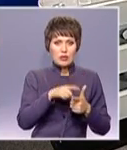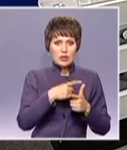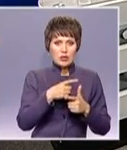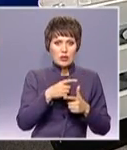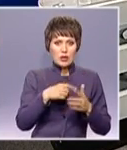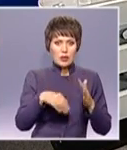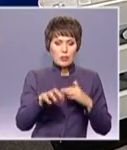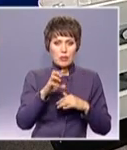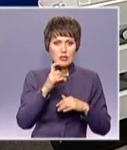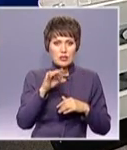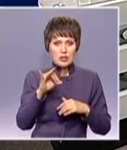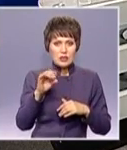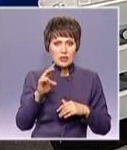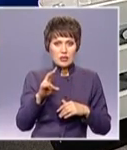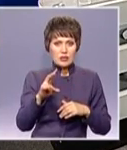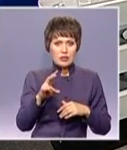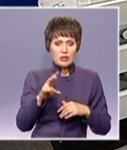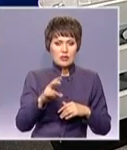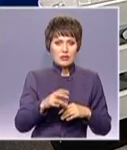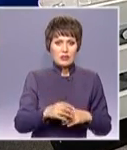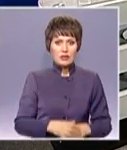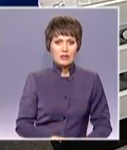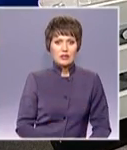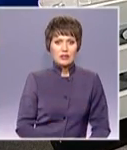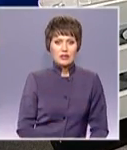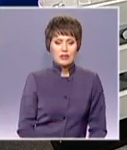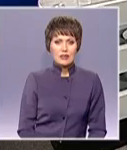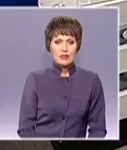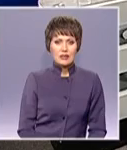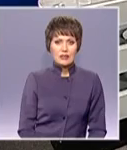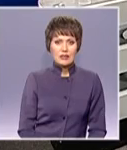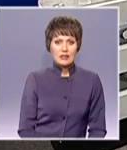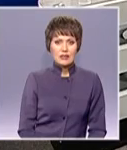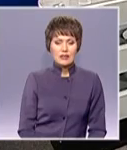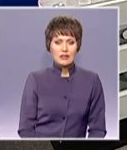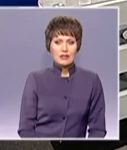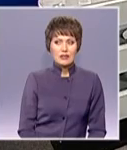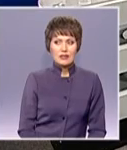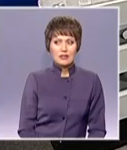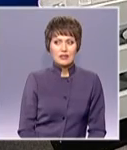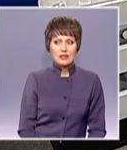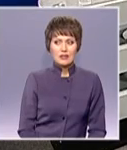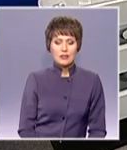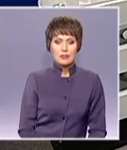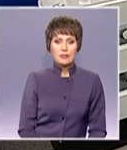бассейн, да? Бассейн, скорее всего, вы хотите сказать. Значит, наверное, прервал.